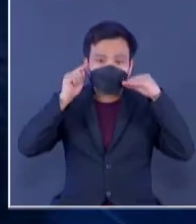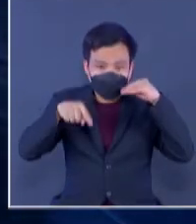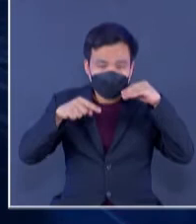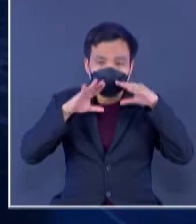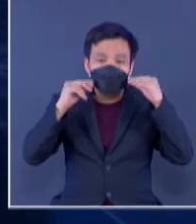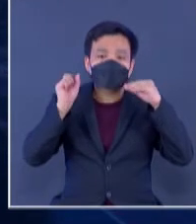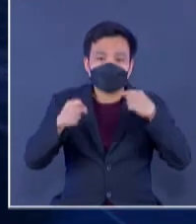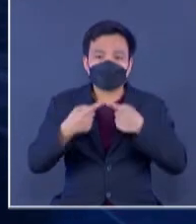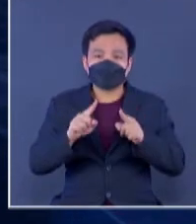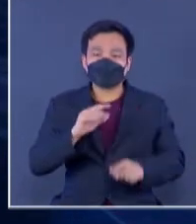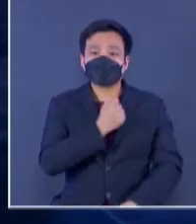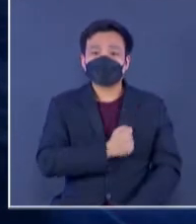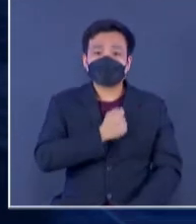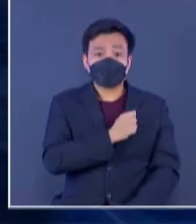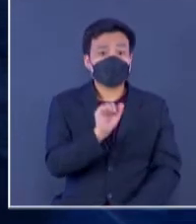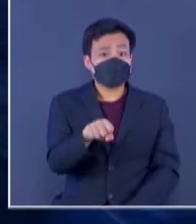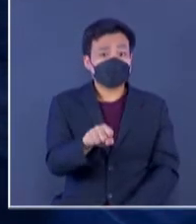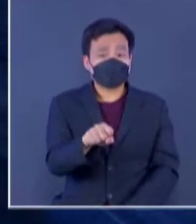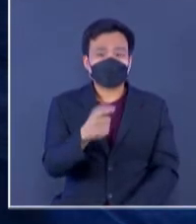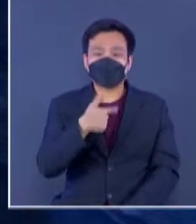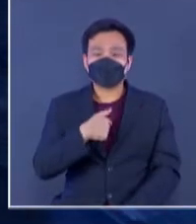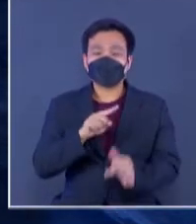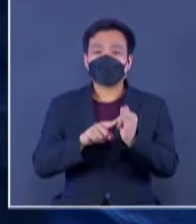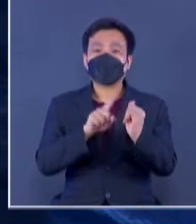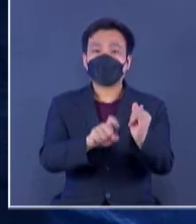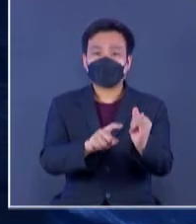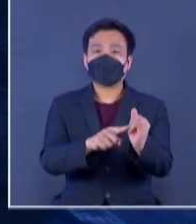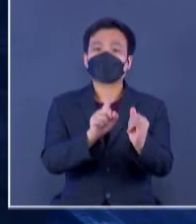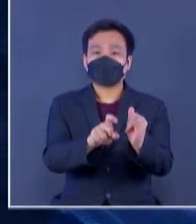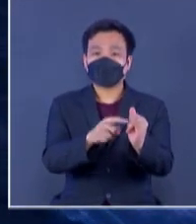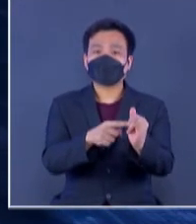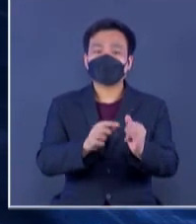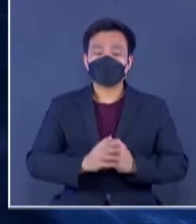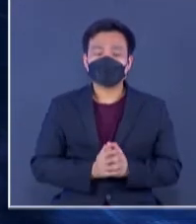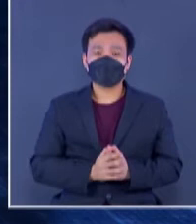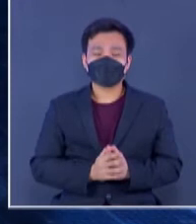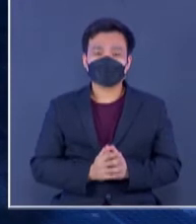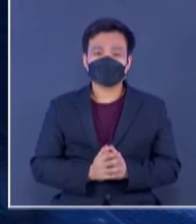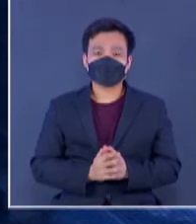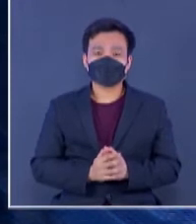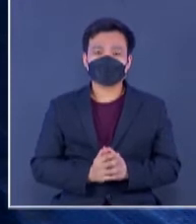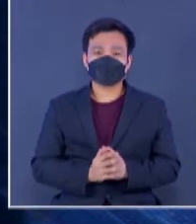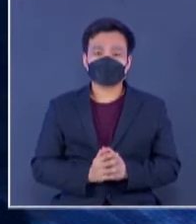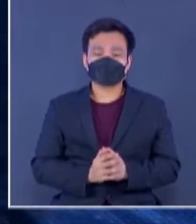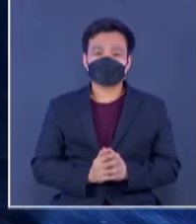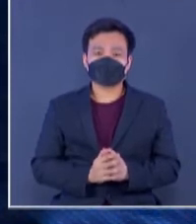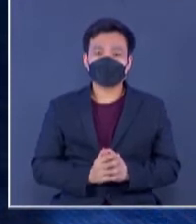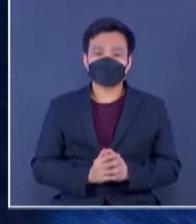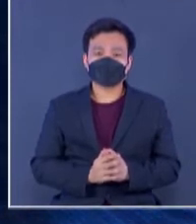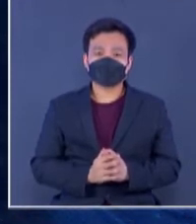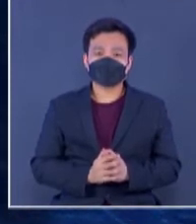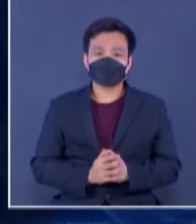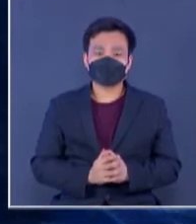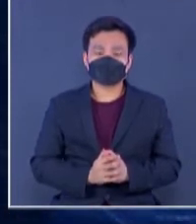รับว่าก็ปนไปด้วยความเศร้าที่เราต้องสูญเสียชีวิตเพื่อนมนุษย์นะครับจากสถานการณ์นี้จากโควิด -19